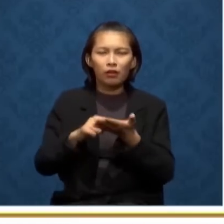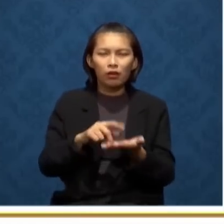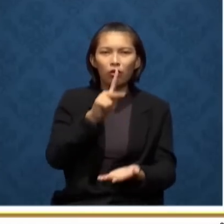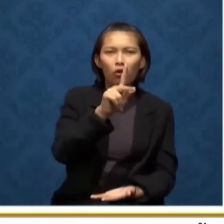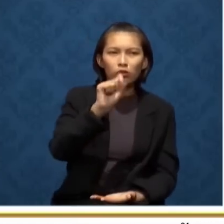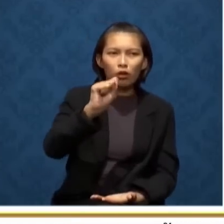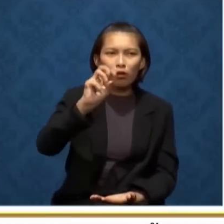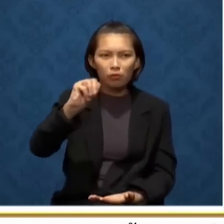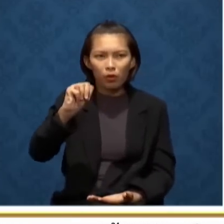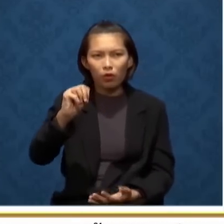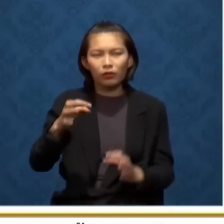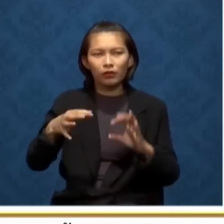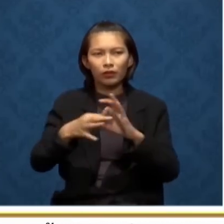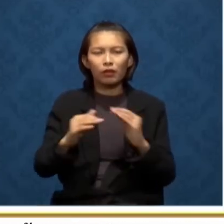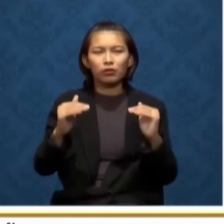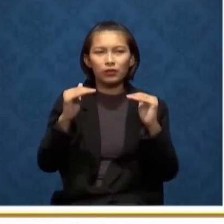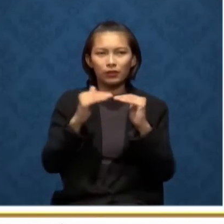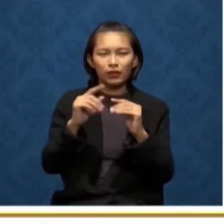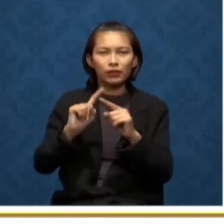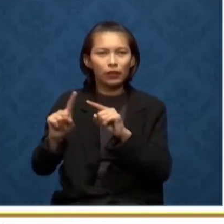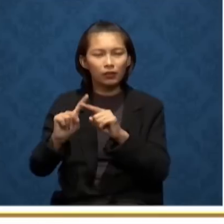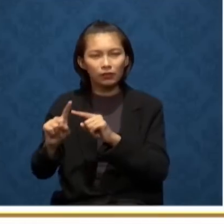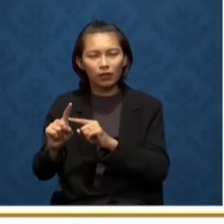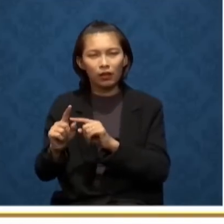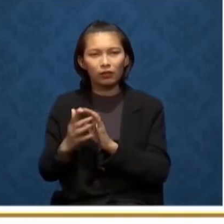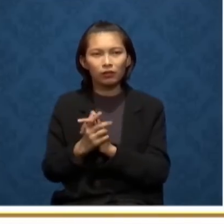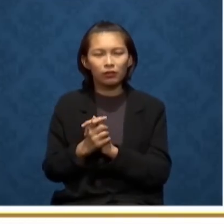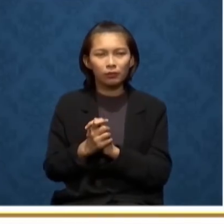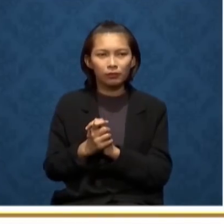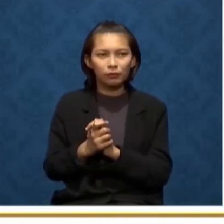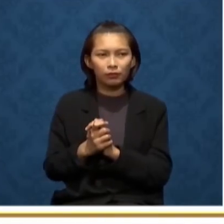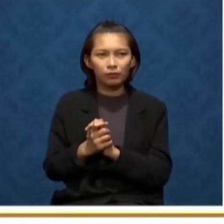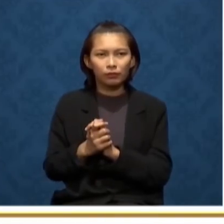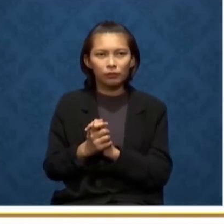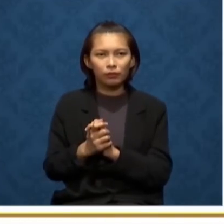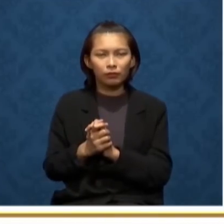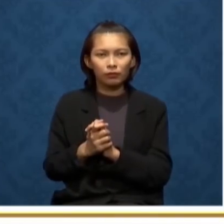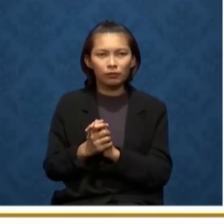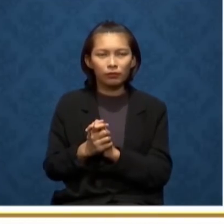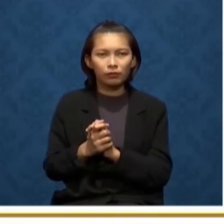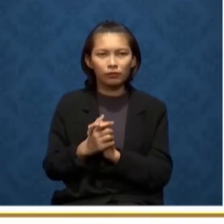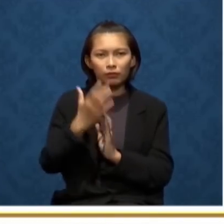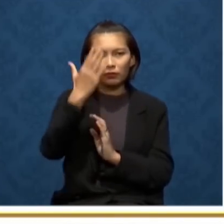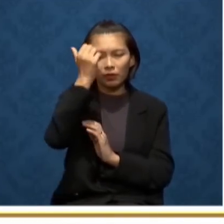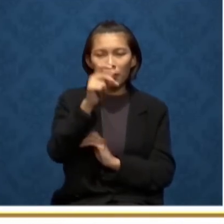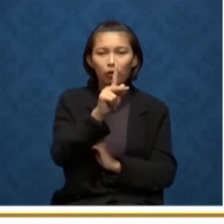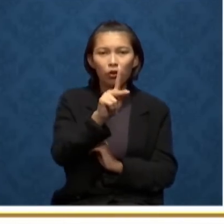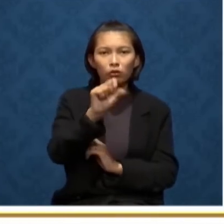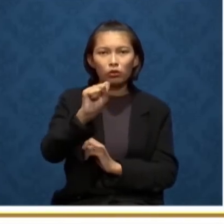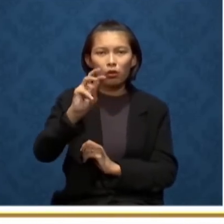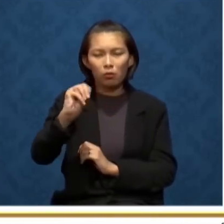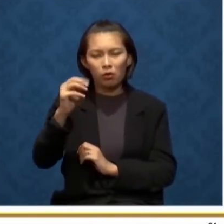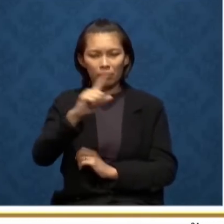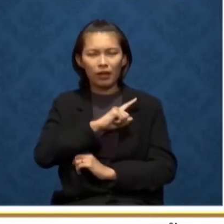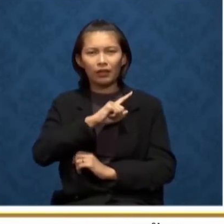กรสม.ในเรื่องของการละเมิดสิทธิมนุตาชนของหนอยงต่างๆพรร ไม่ไดมอามนาจ